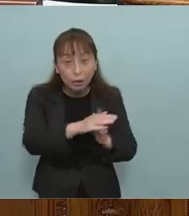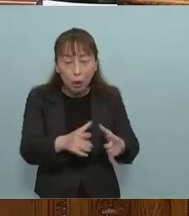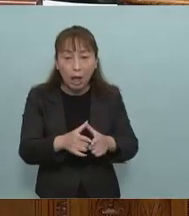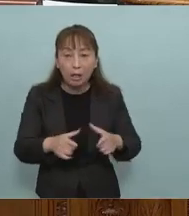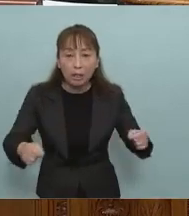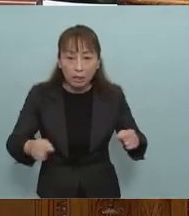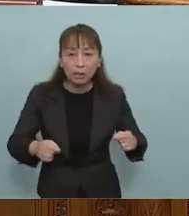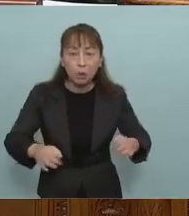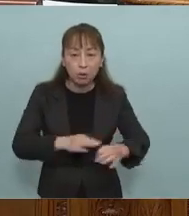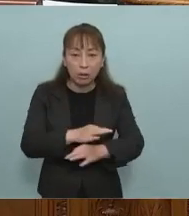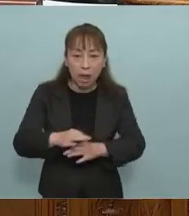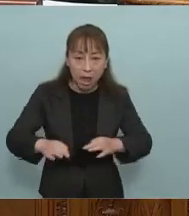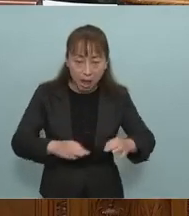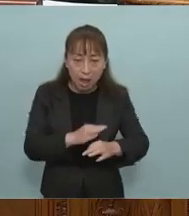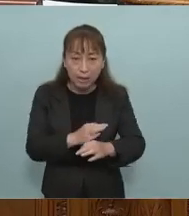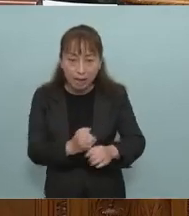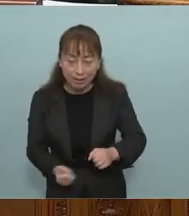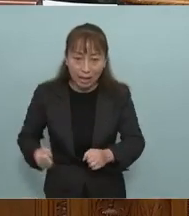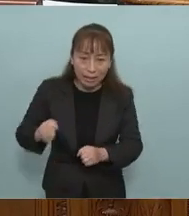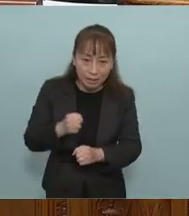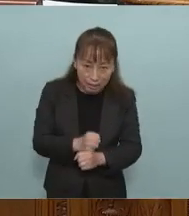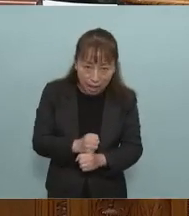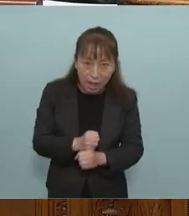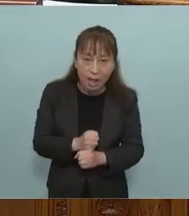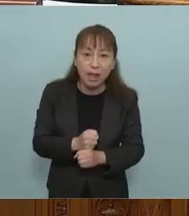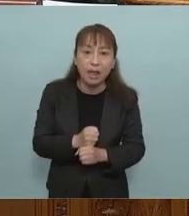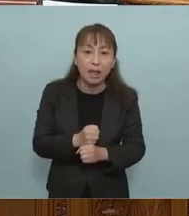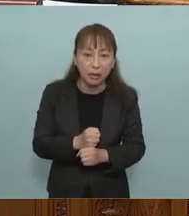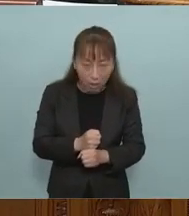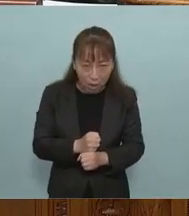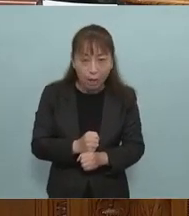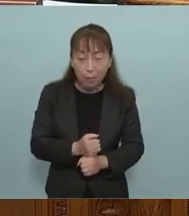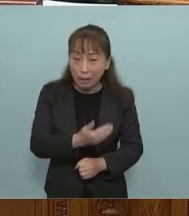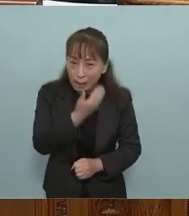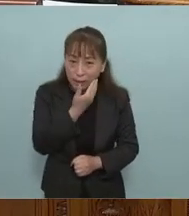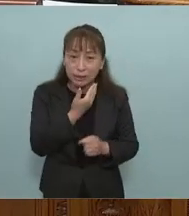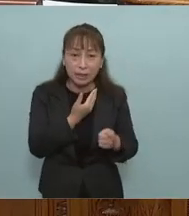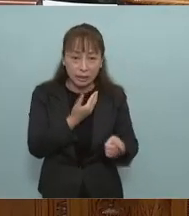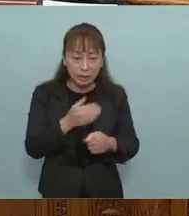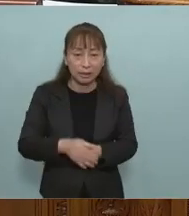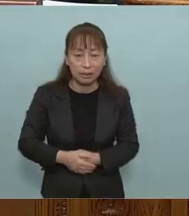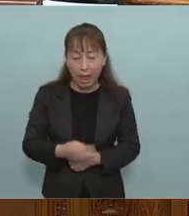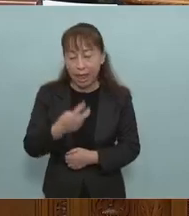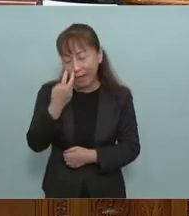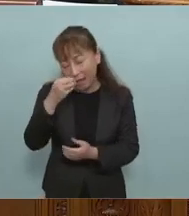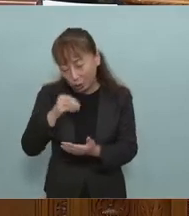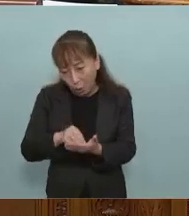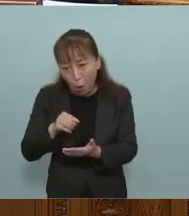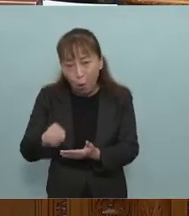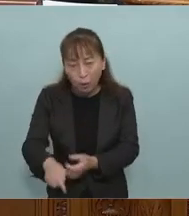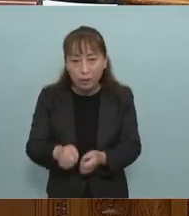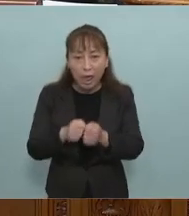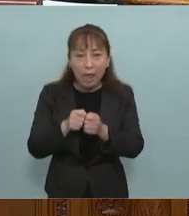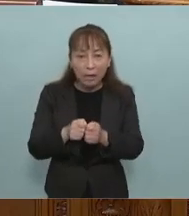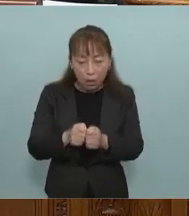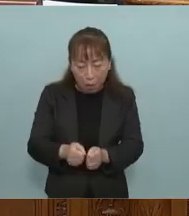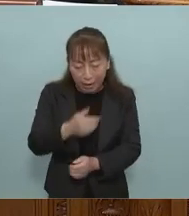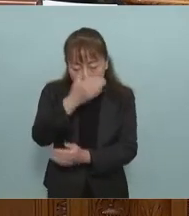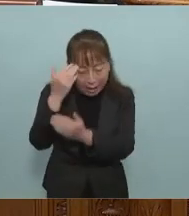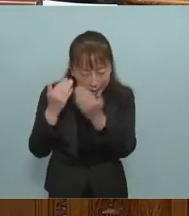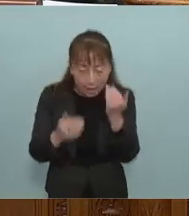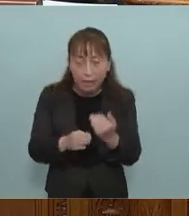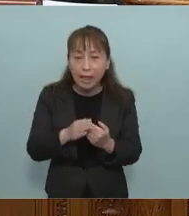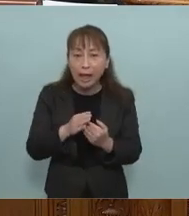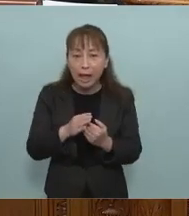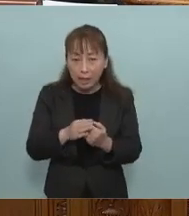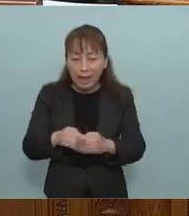経済再生の鍵です。これまでの対策の効果を検証し、きめ細かい実効性ある施策を